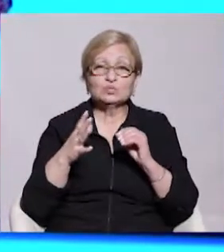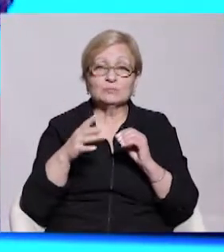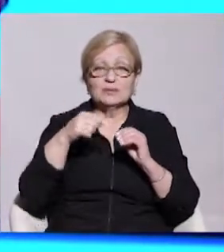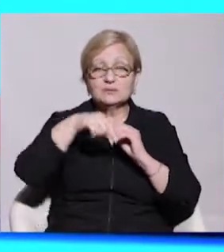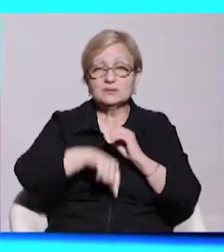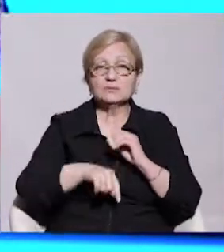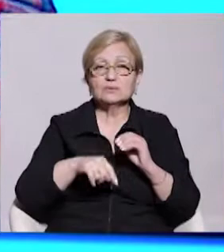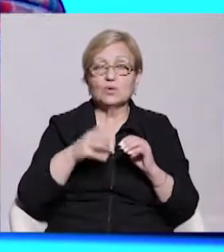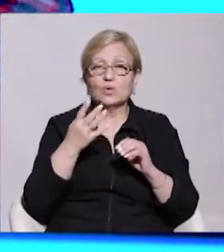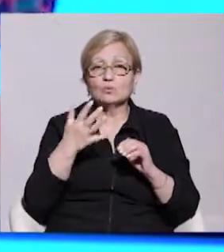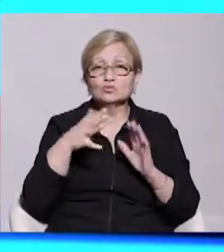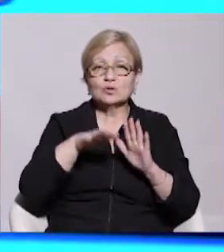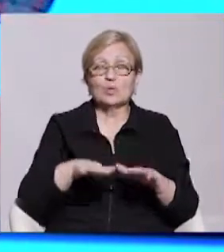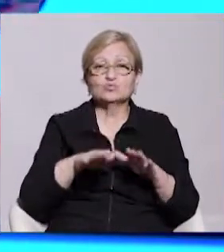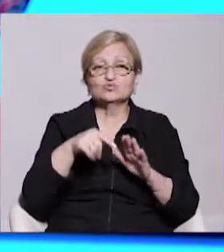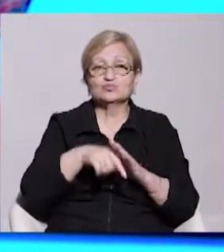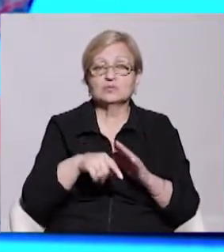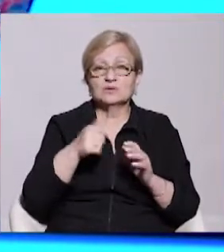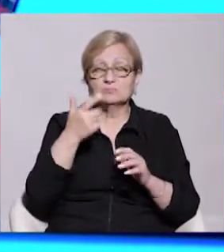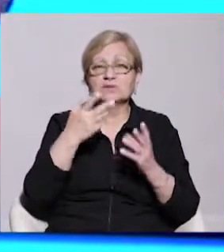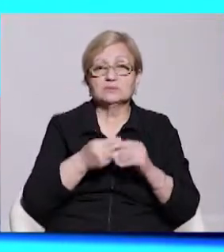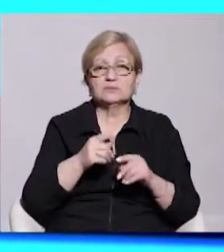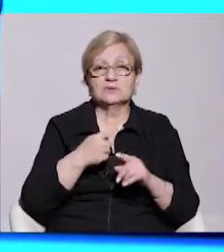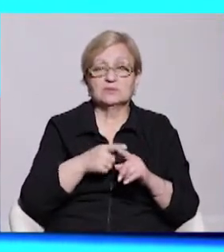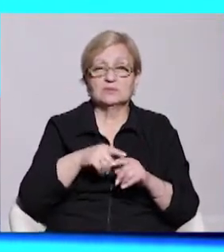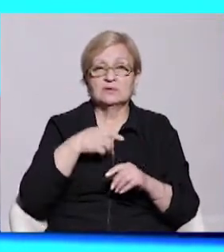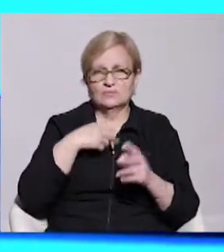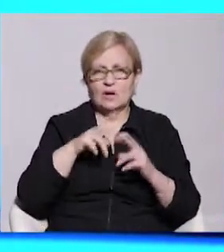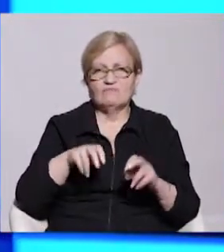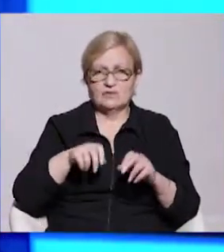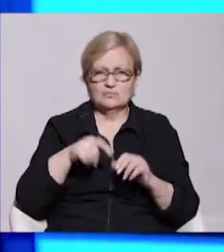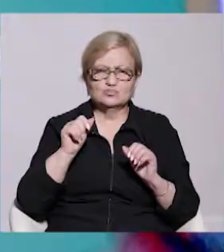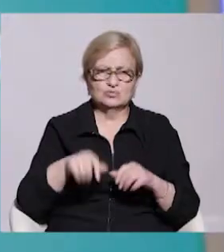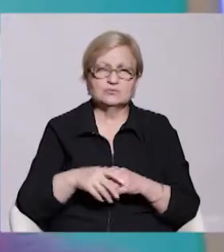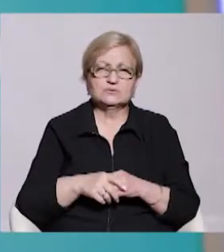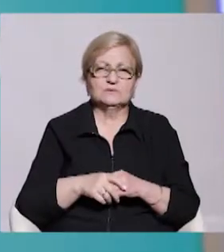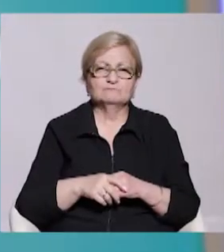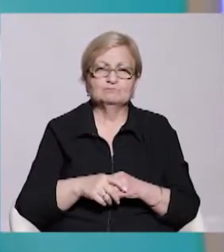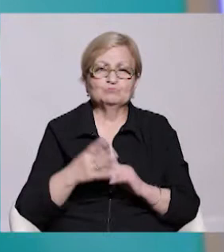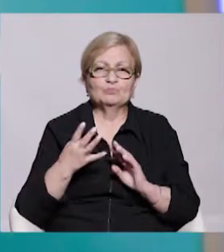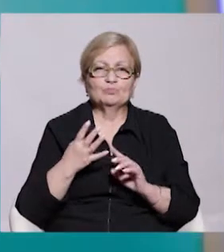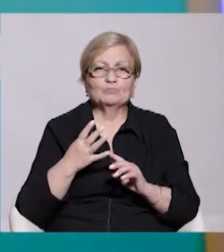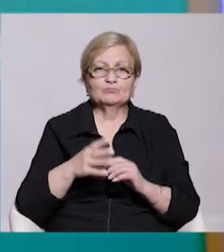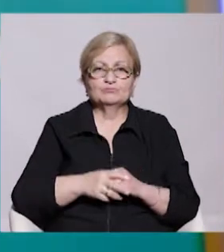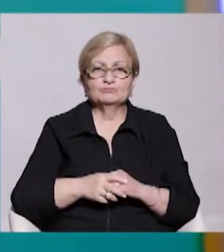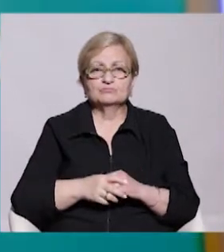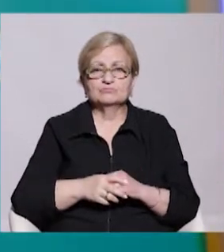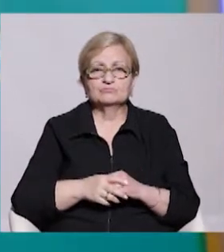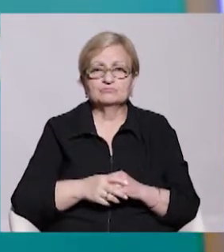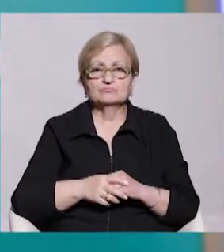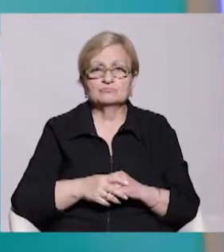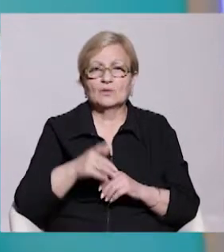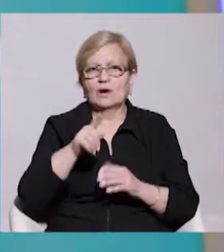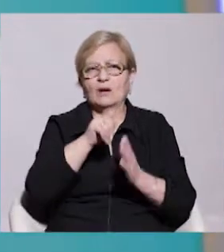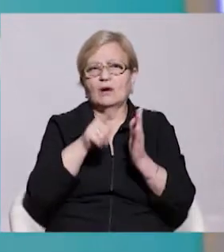ვთქვათ, 45-ში იმდენი დღე ეყოფა. ამასაც გავარკვევთ. აბა მეოთხე კითხვა ვნახოთ.